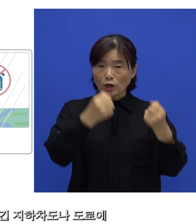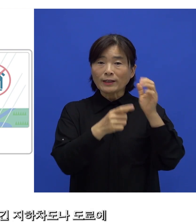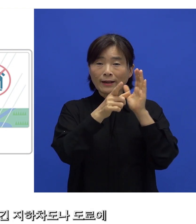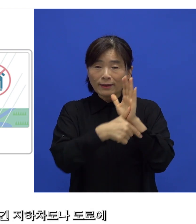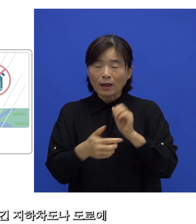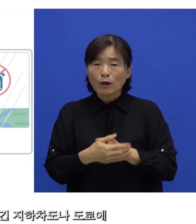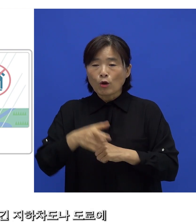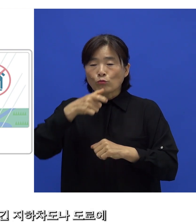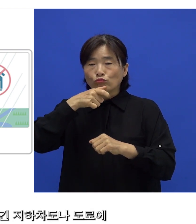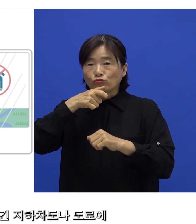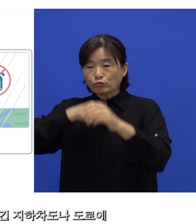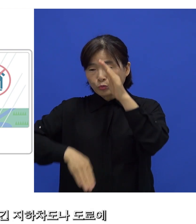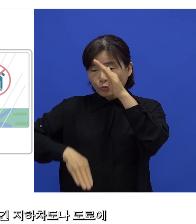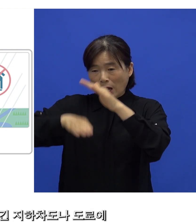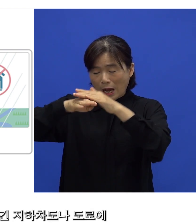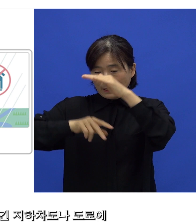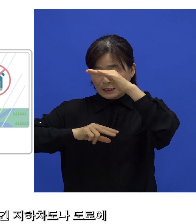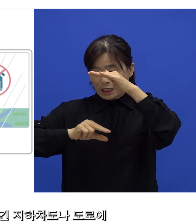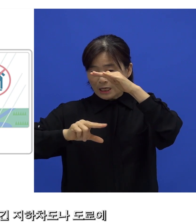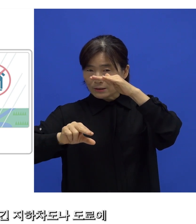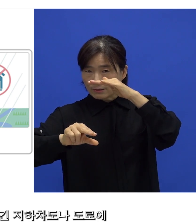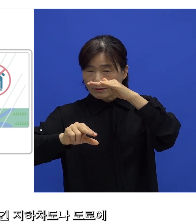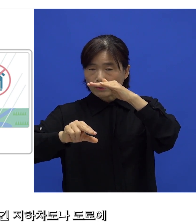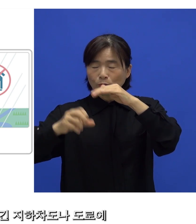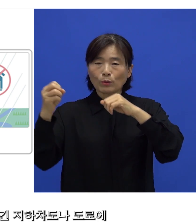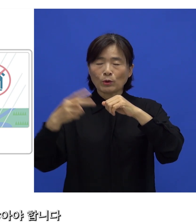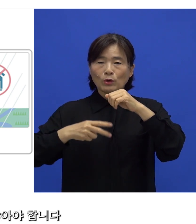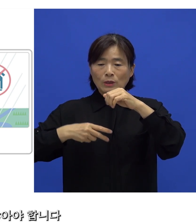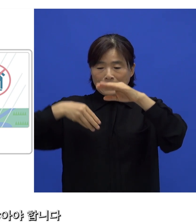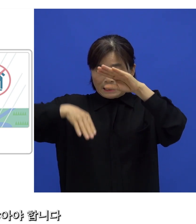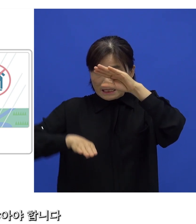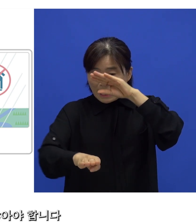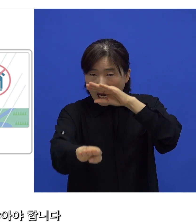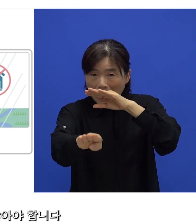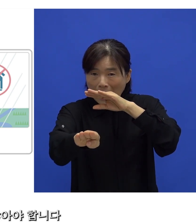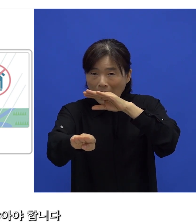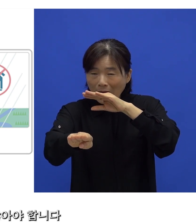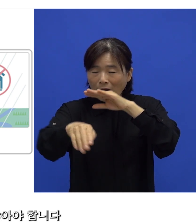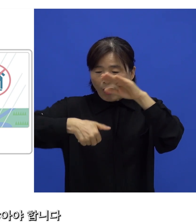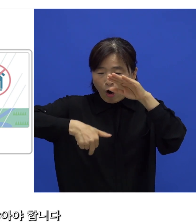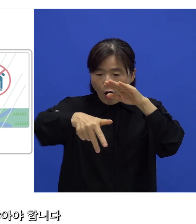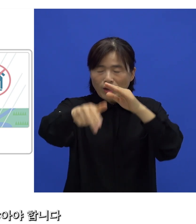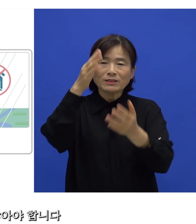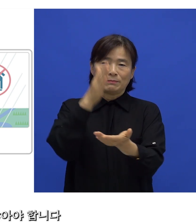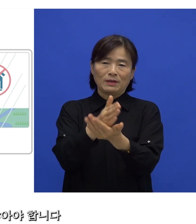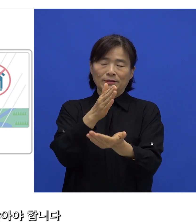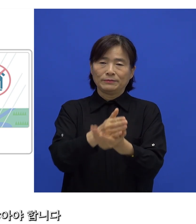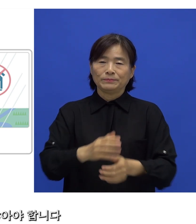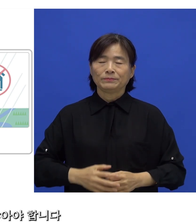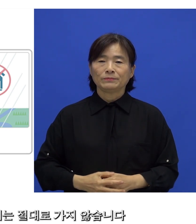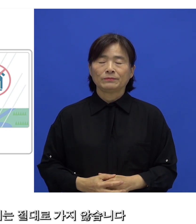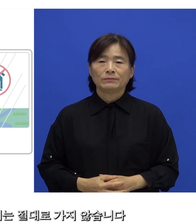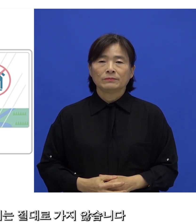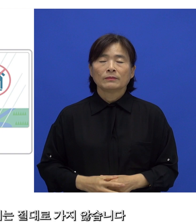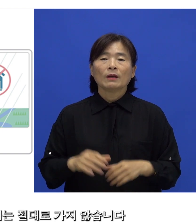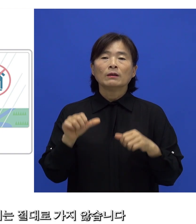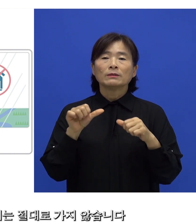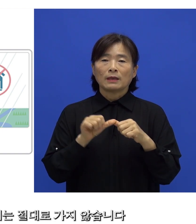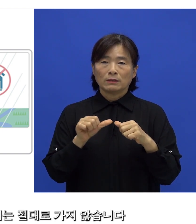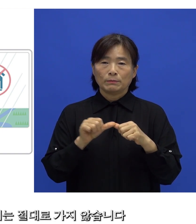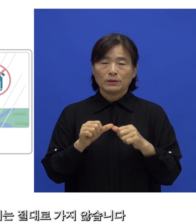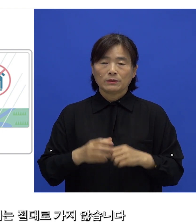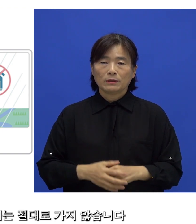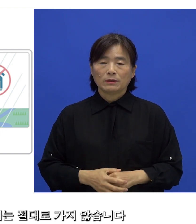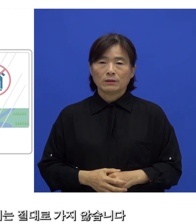경우에 물에 잠긴 지하차도나 도로에 차가 절대로 지나가지 않아야 합니다. 다섯